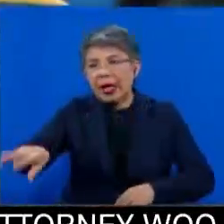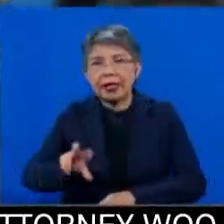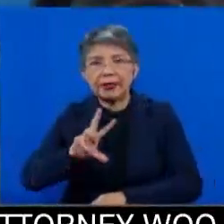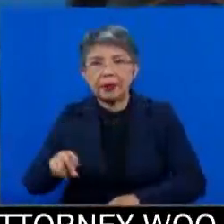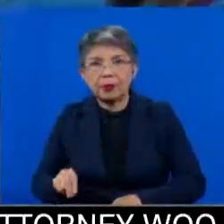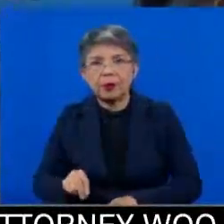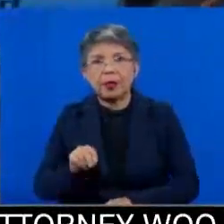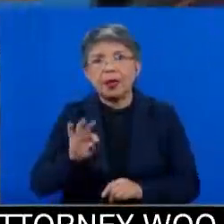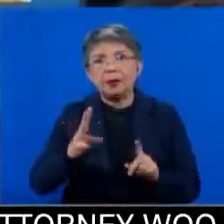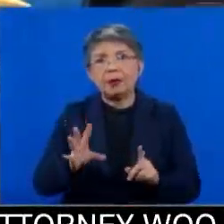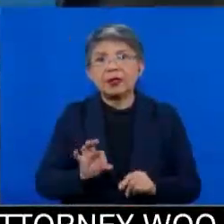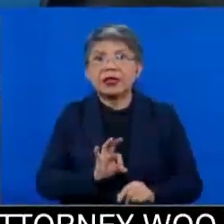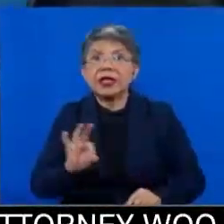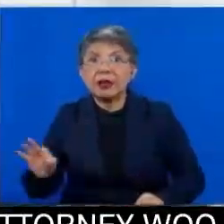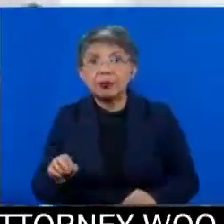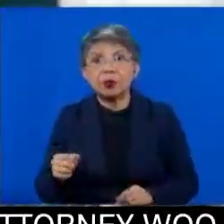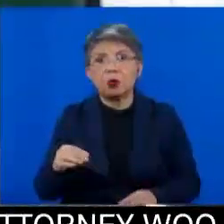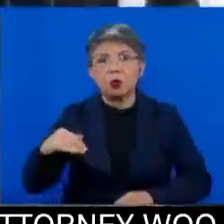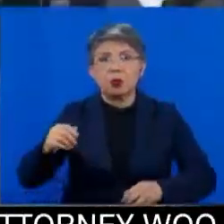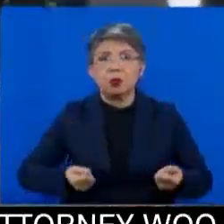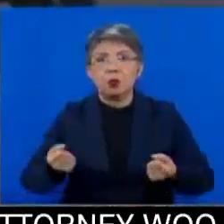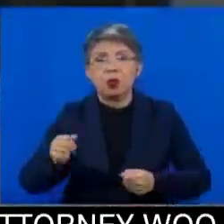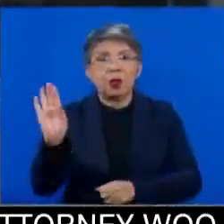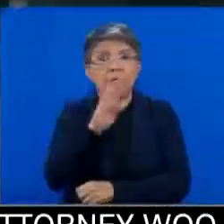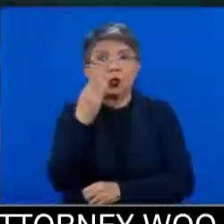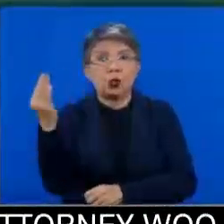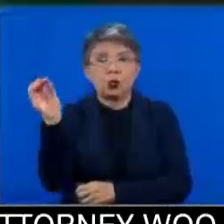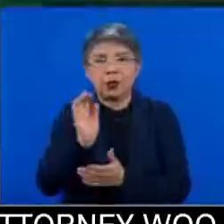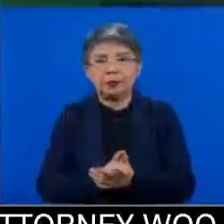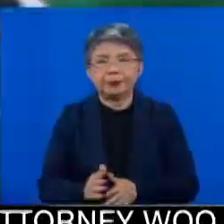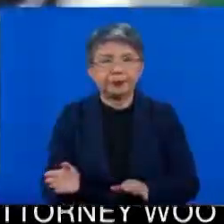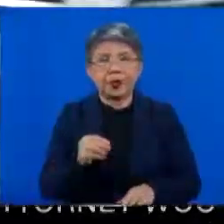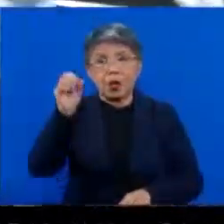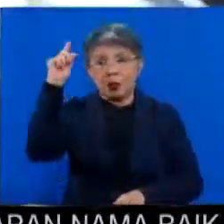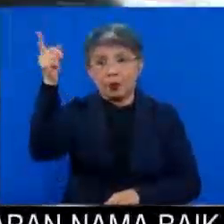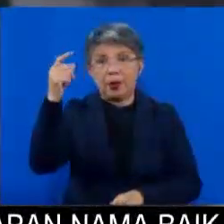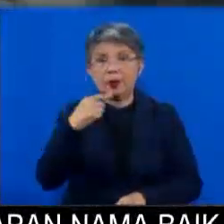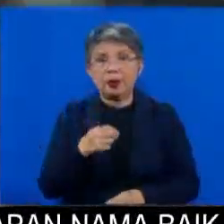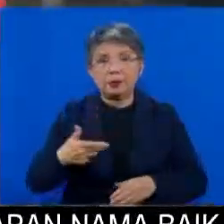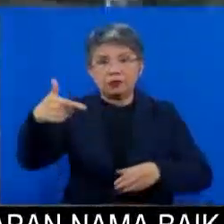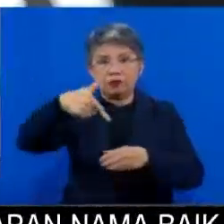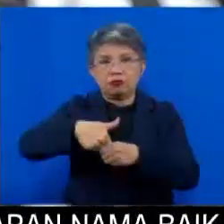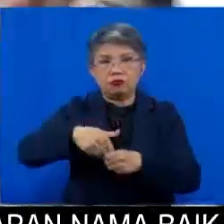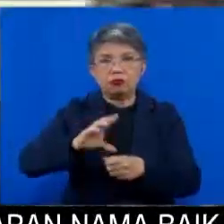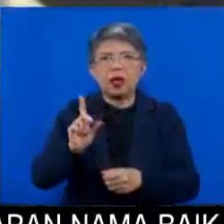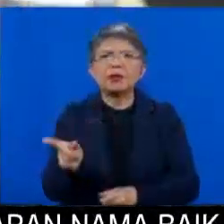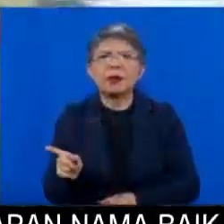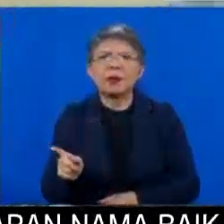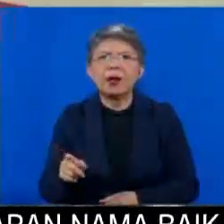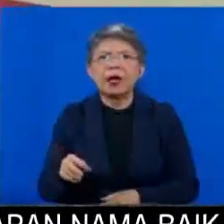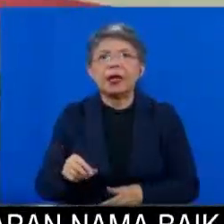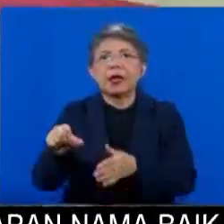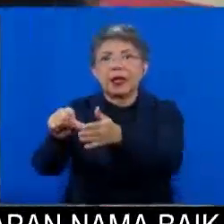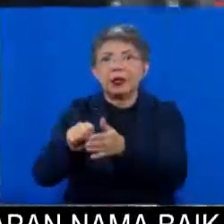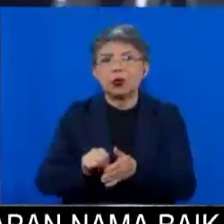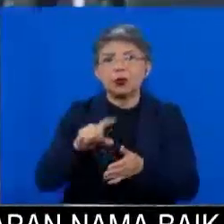mencapai 14.000 unit beroperasi. Sebelumnya pemerintah mengatakan bahwa kenaikan harga BBM ini disebabkan anggaran subsidi